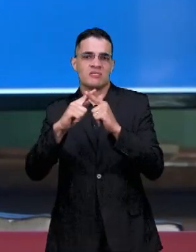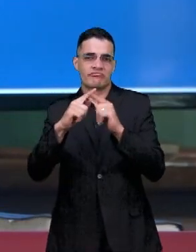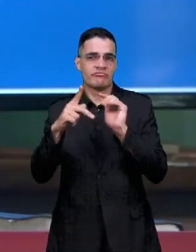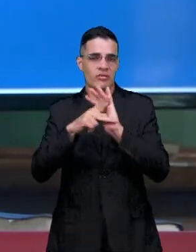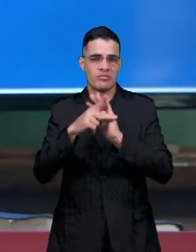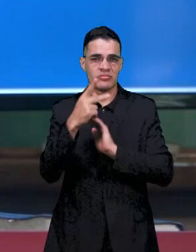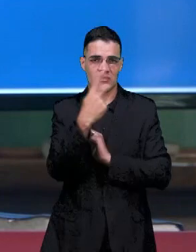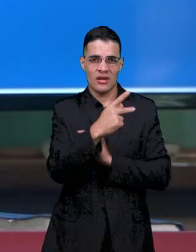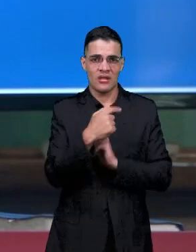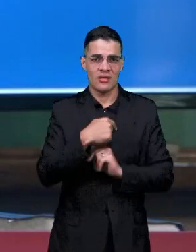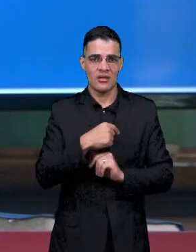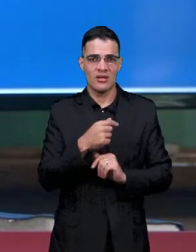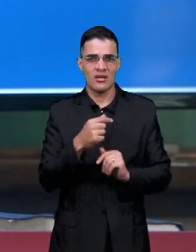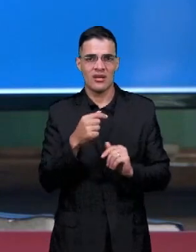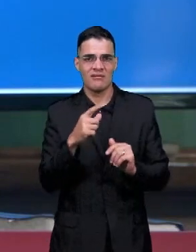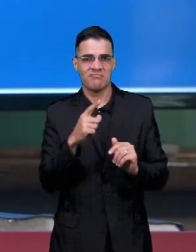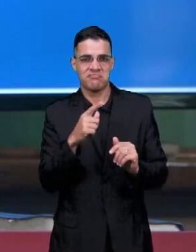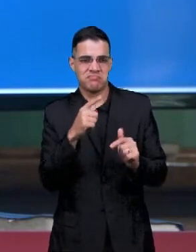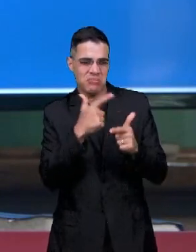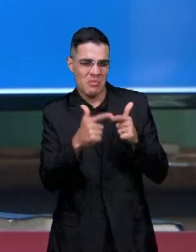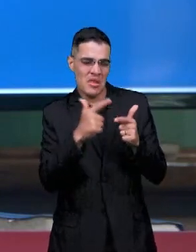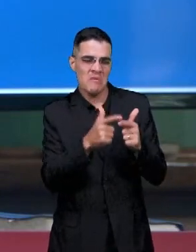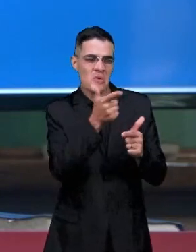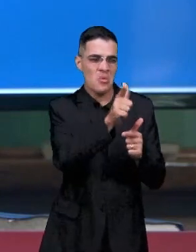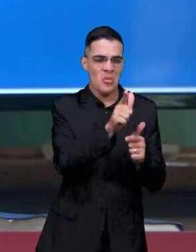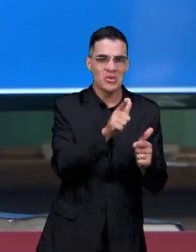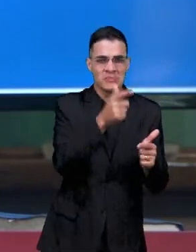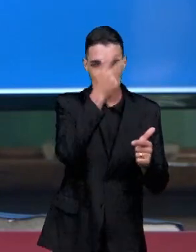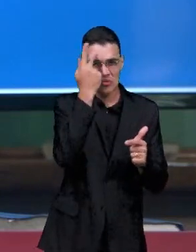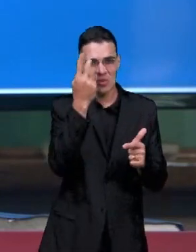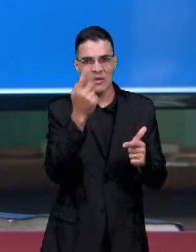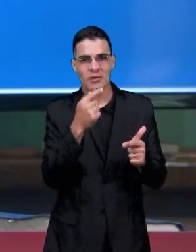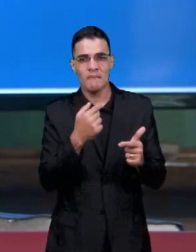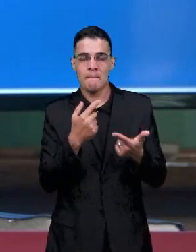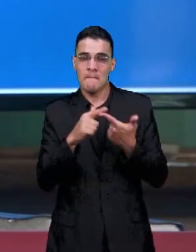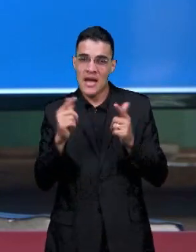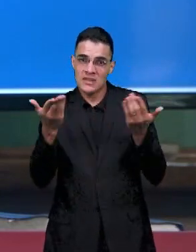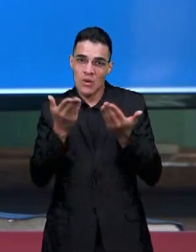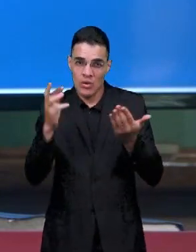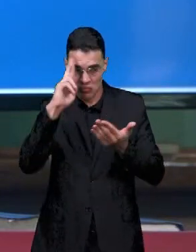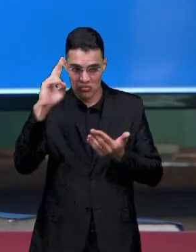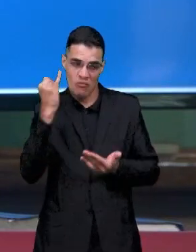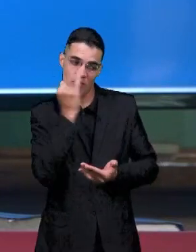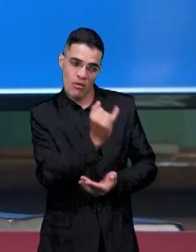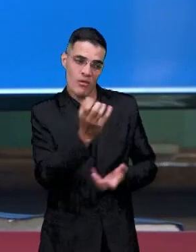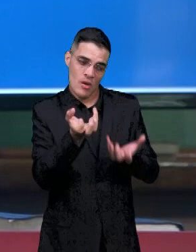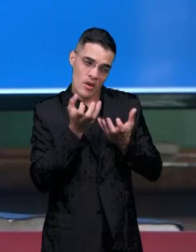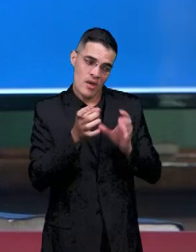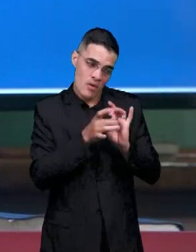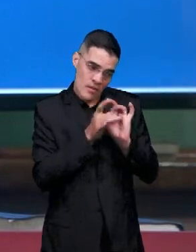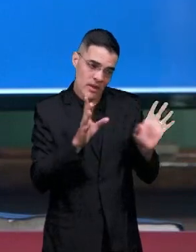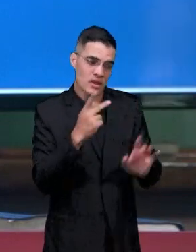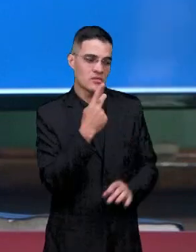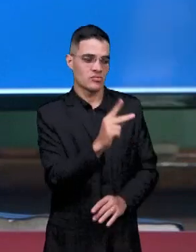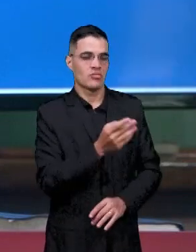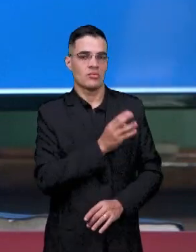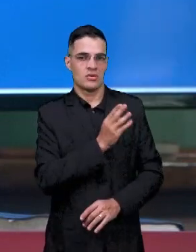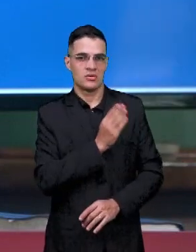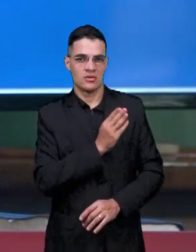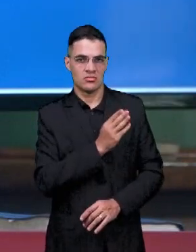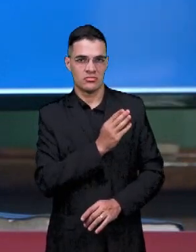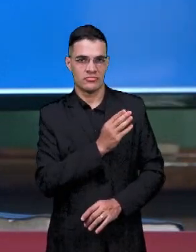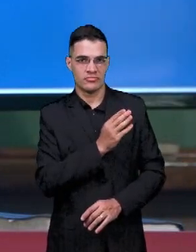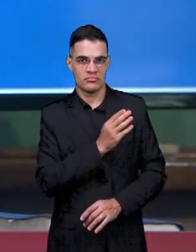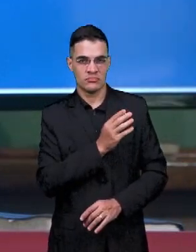кого-то из церкви, из братьев, из сестер. И это не уходит из ее сердца. И Господь говорит: «Я хочу освободить тебя в этот день».